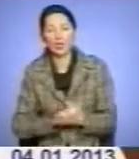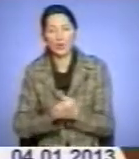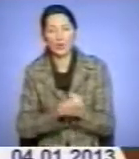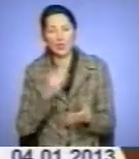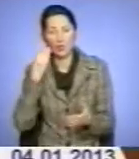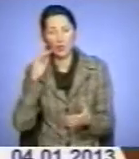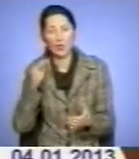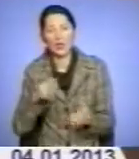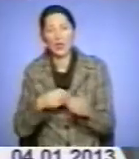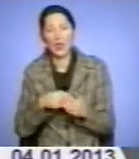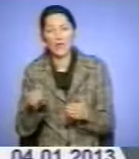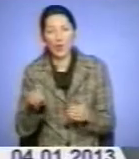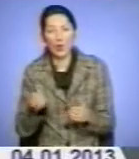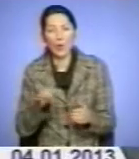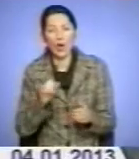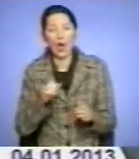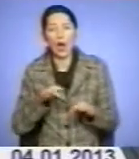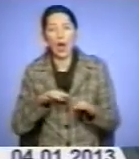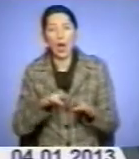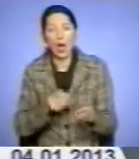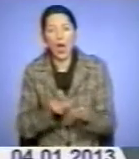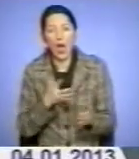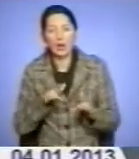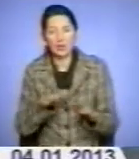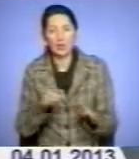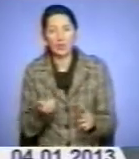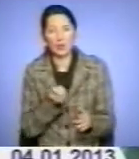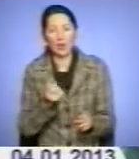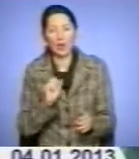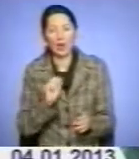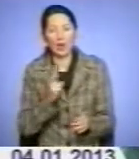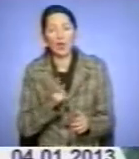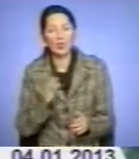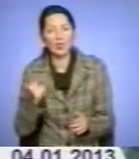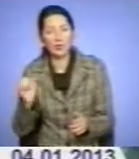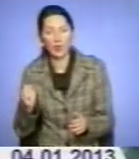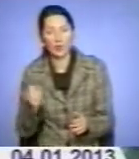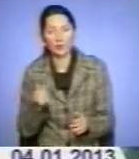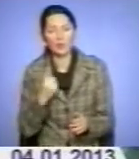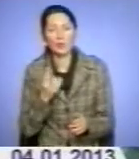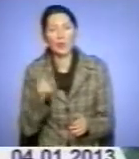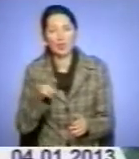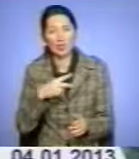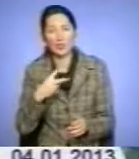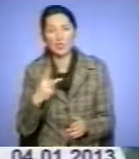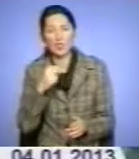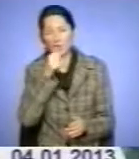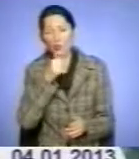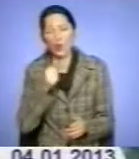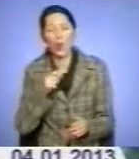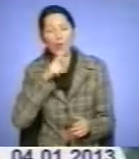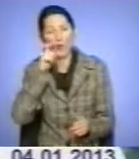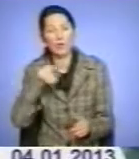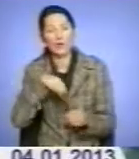викуп акцій у дрібних акціонерів та процедуру визначення ринкової вартості цінних паперів. 1 січня 2013 року в Україні запроваджена